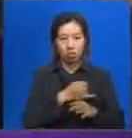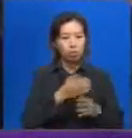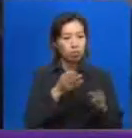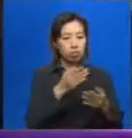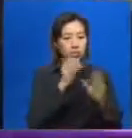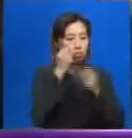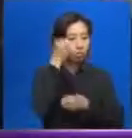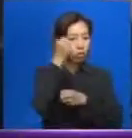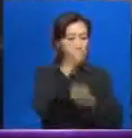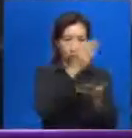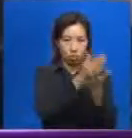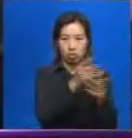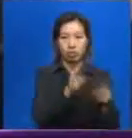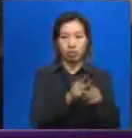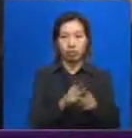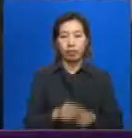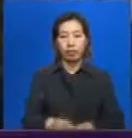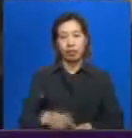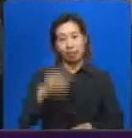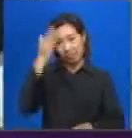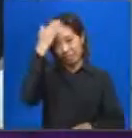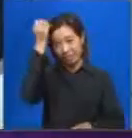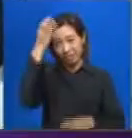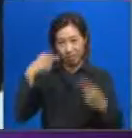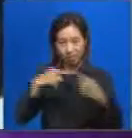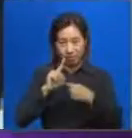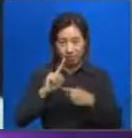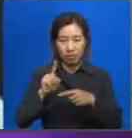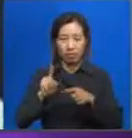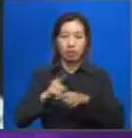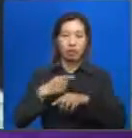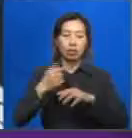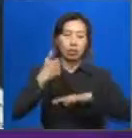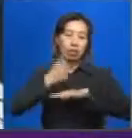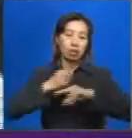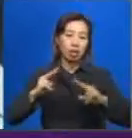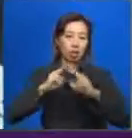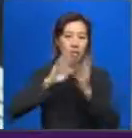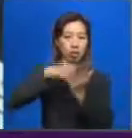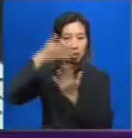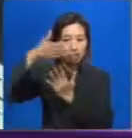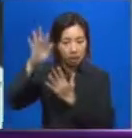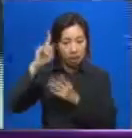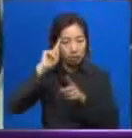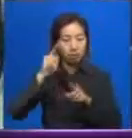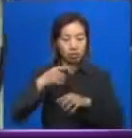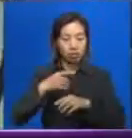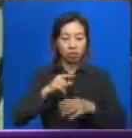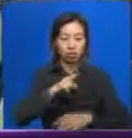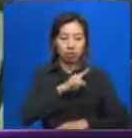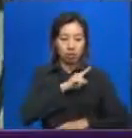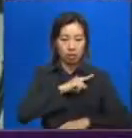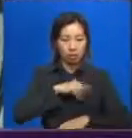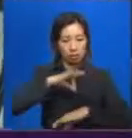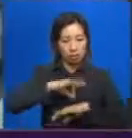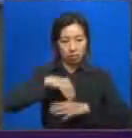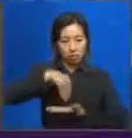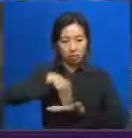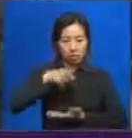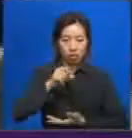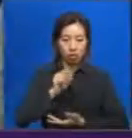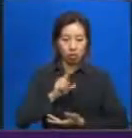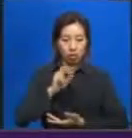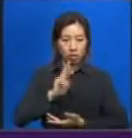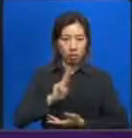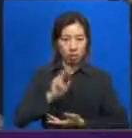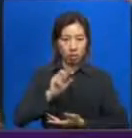ฐมนตรีว่าการกระทรวงการต่างประเทศในฐานะประธานที่ปรึกษาสรส.กล่าวว่ารัฐบาลพร้อมนำข้อเสนอของภา